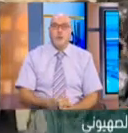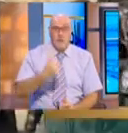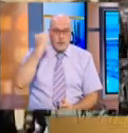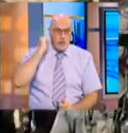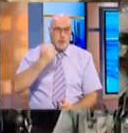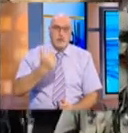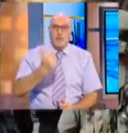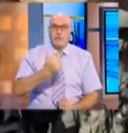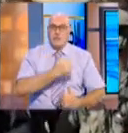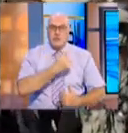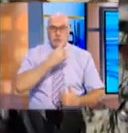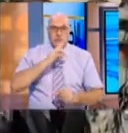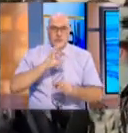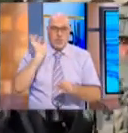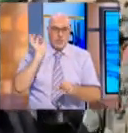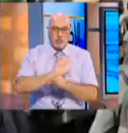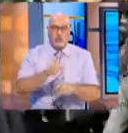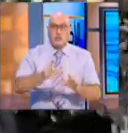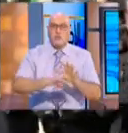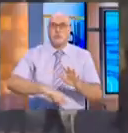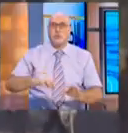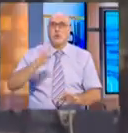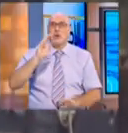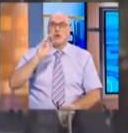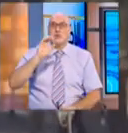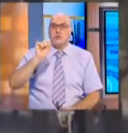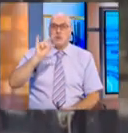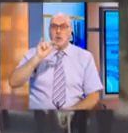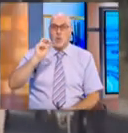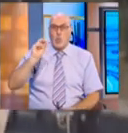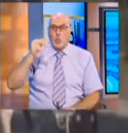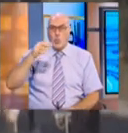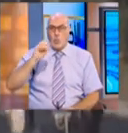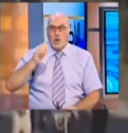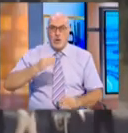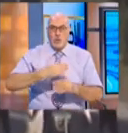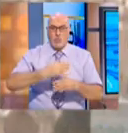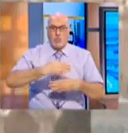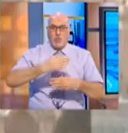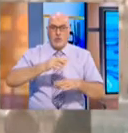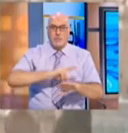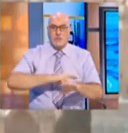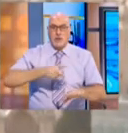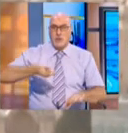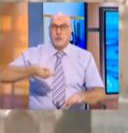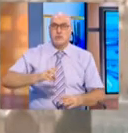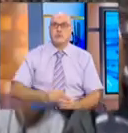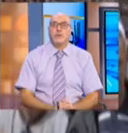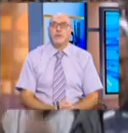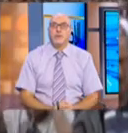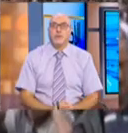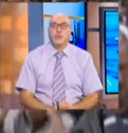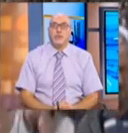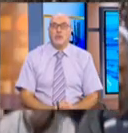مستوطنون صهاينة منزلا في حي وادي الربابة ببلدة سلوان المجاورة لأسوار القدس والمسجد الأقصى من